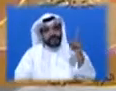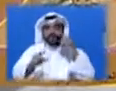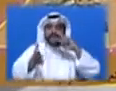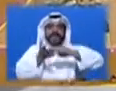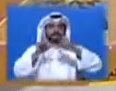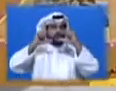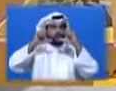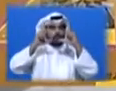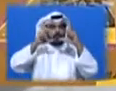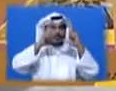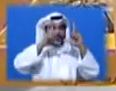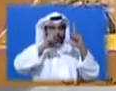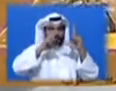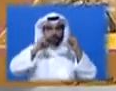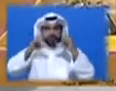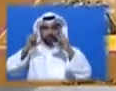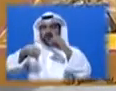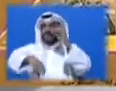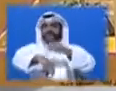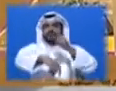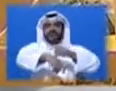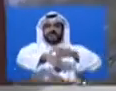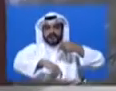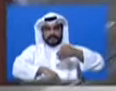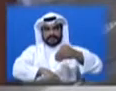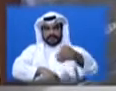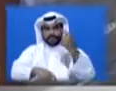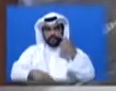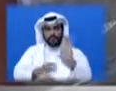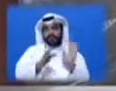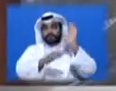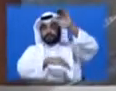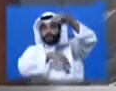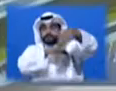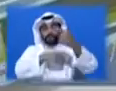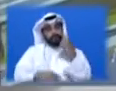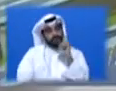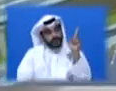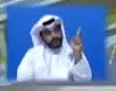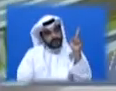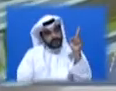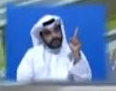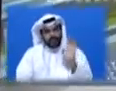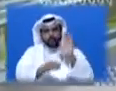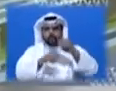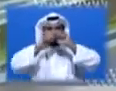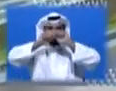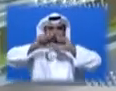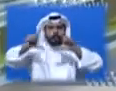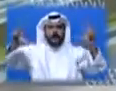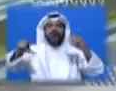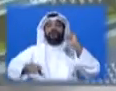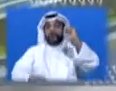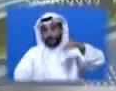بمراحل متعددة ضمن فترة زمنية محددة للارتقاء بالمشاريع التنموية وليتلمسها المواطن في